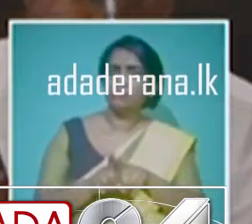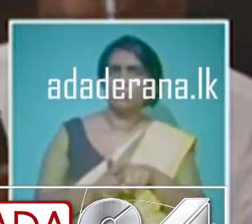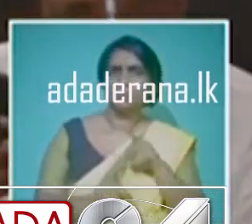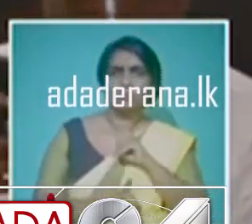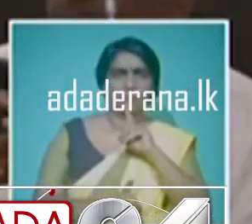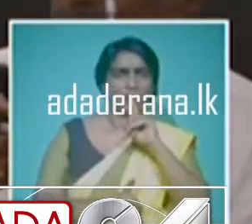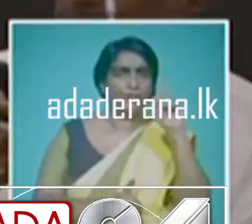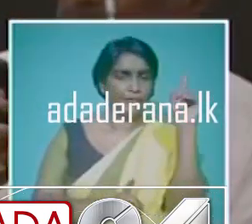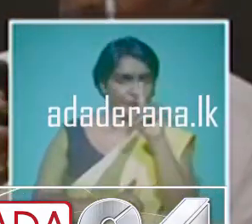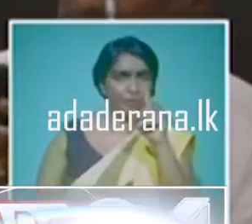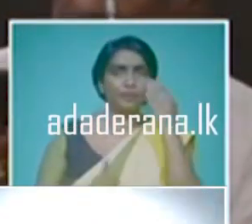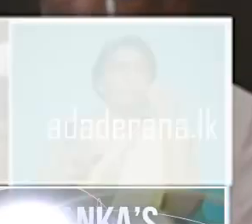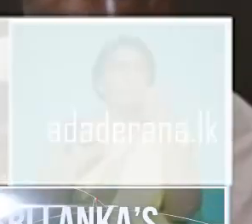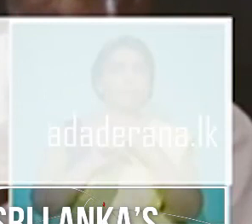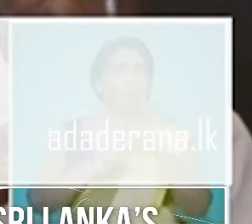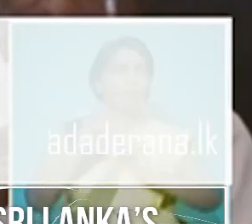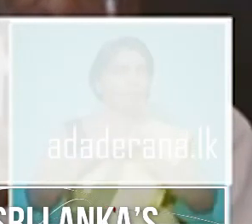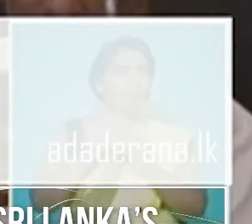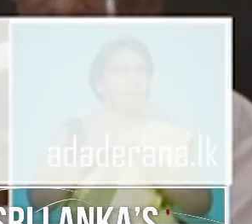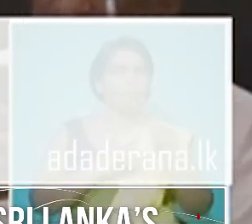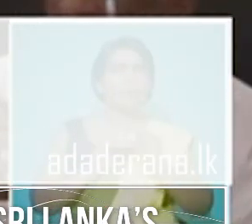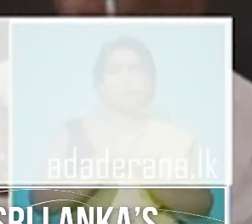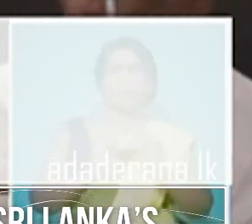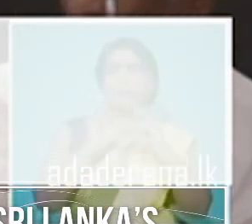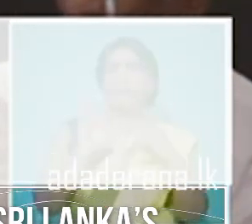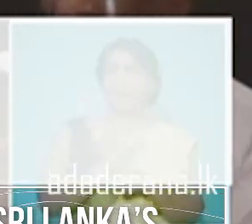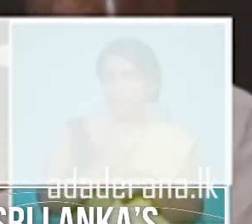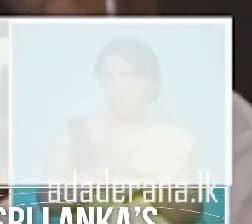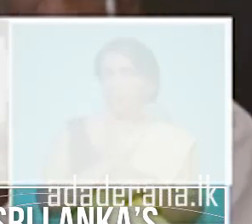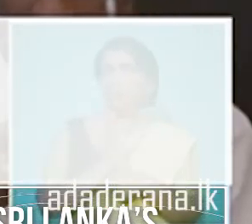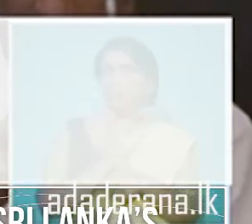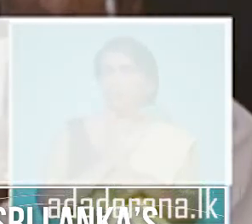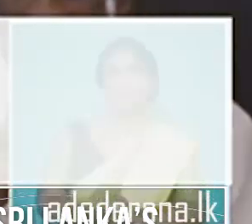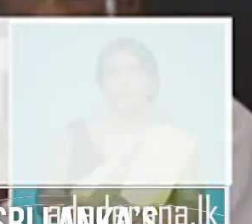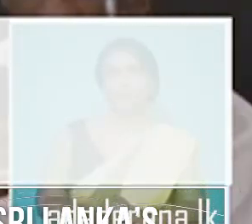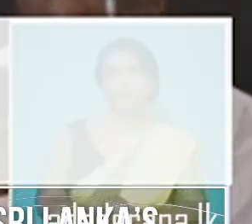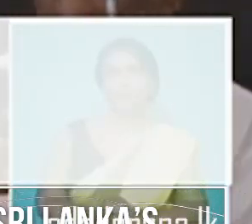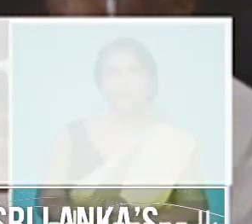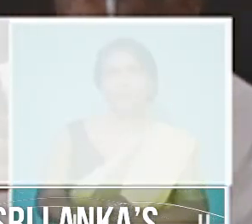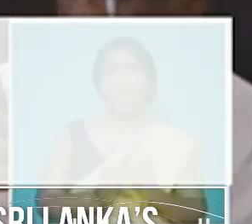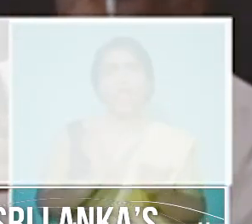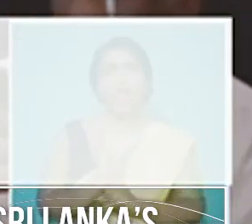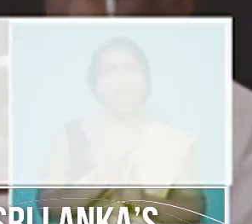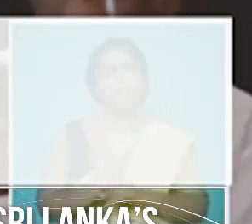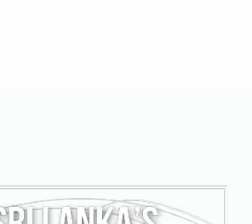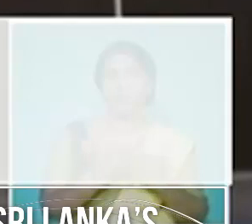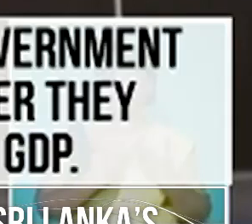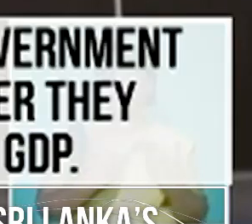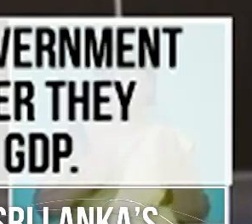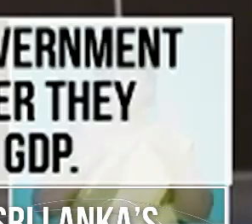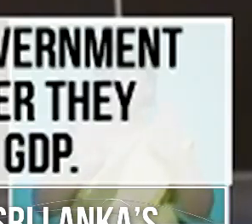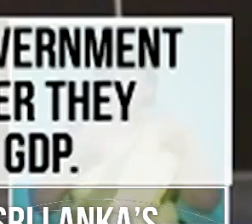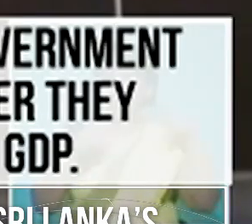debated in Parliament today. ක්‍රමෝපාය සංවර්ධන ව්‍යාපෘති පනත යටතේ නියමයන් ඔබතුමලා එකඟද? කිරියල්ල මැතිතුමා කියනවා එකඟයි කියලා.